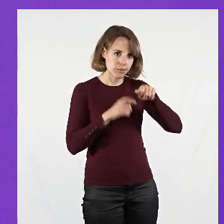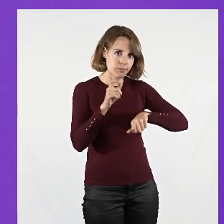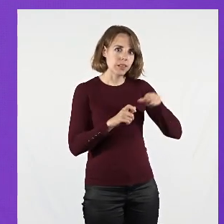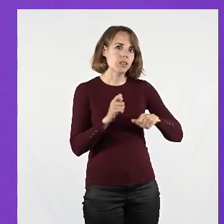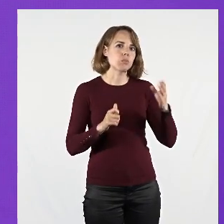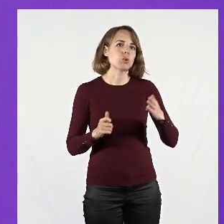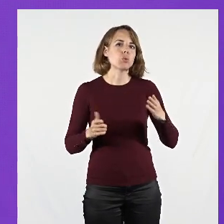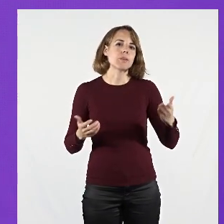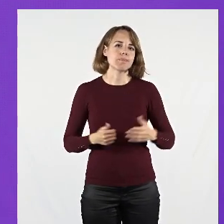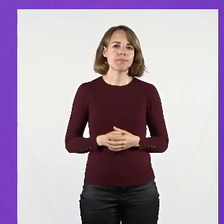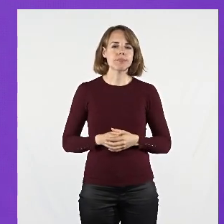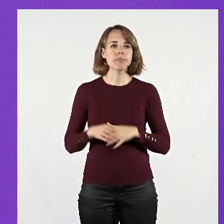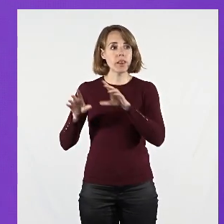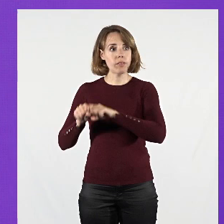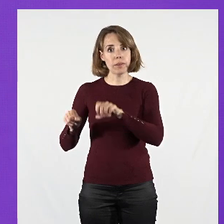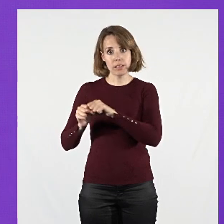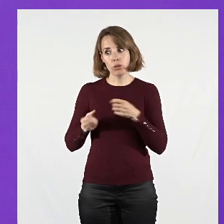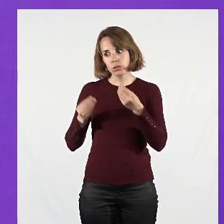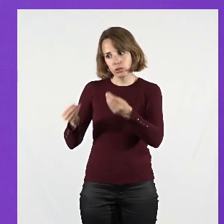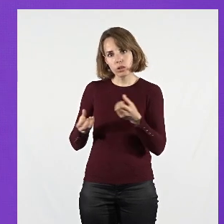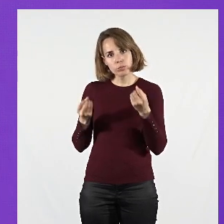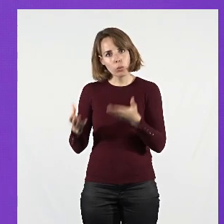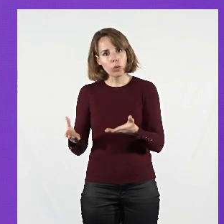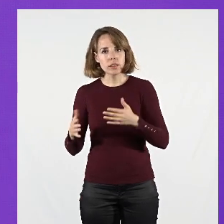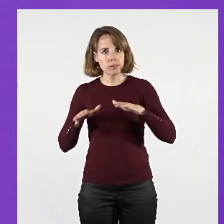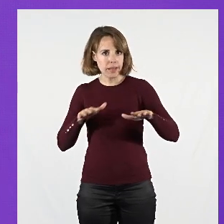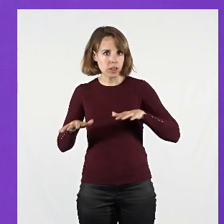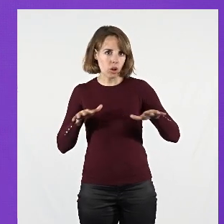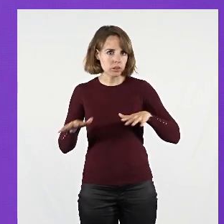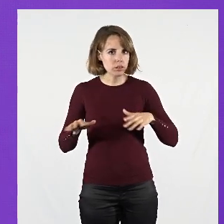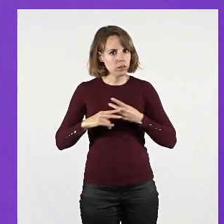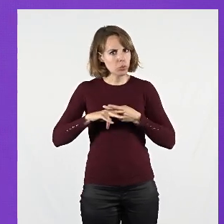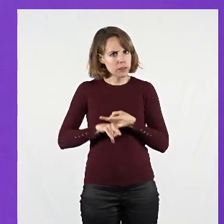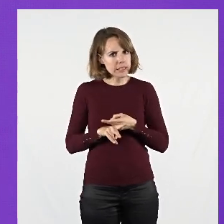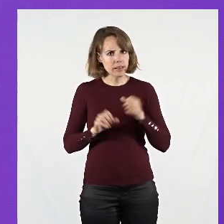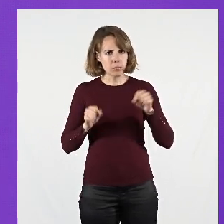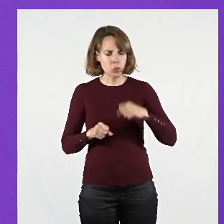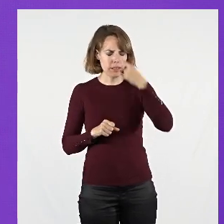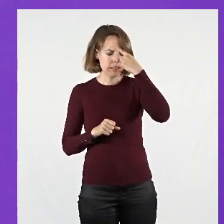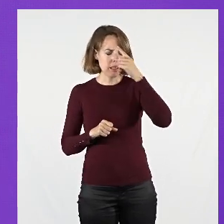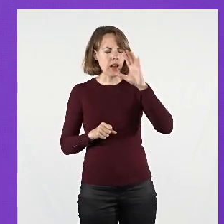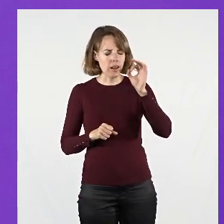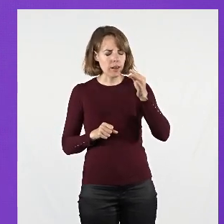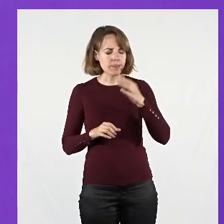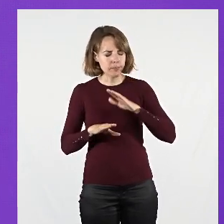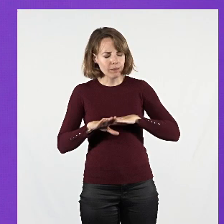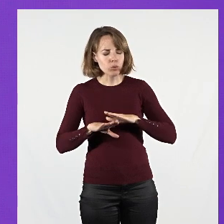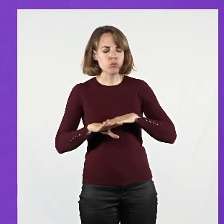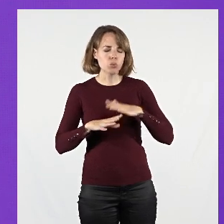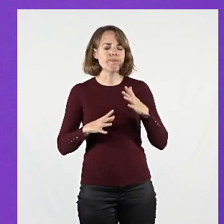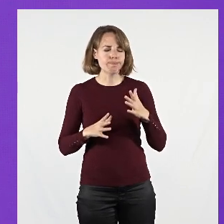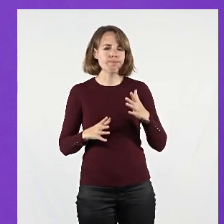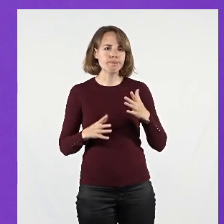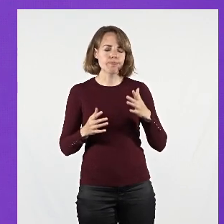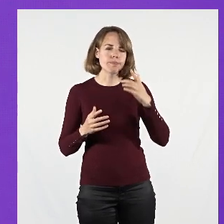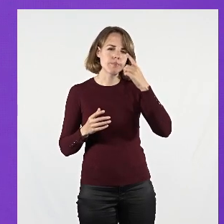on va les outiller, leur aussi apporter de la méthode pour qu'ils puissent intégrer la prévention dès la conception des nouveaux équipements. On